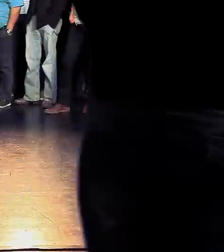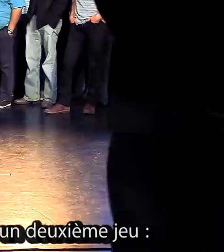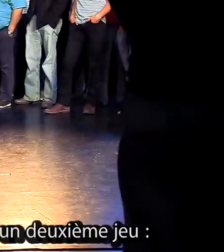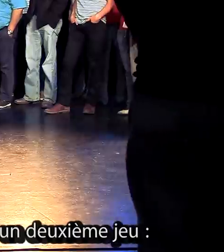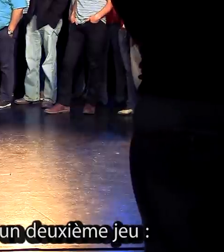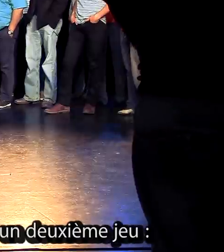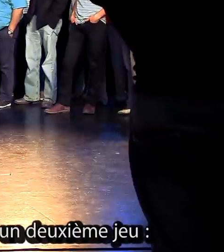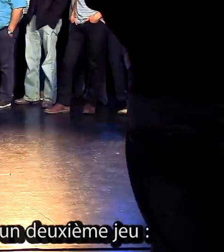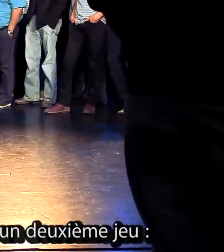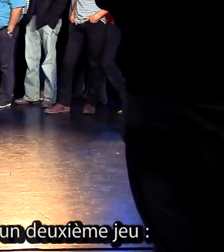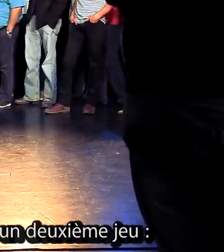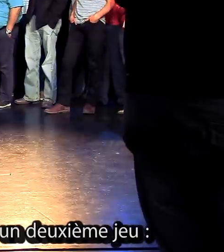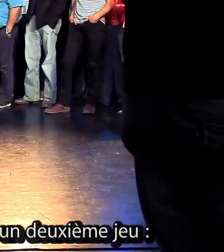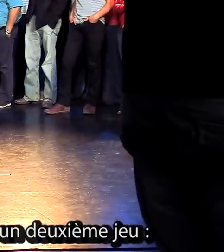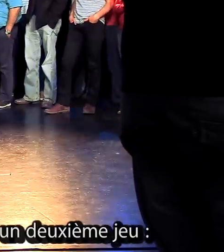Alors, maintenant, on va faire